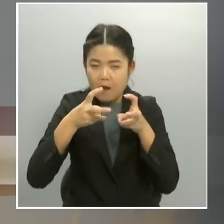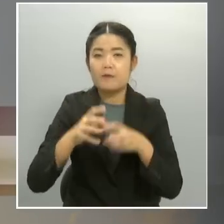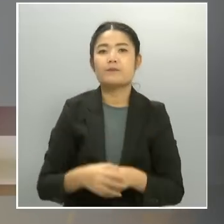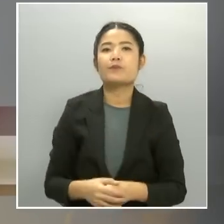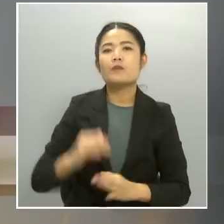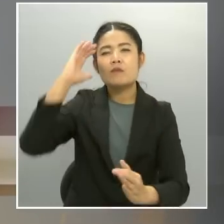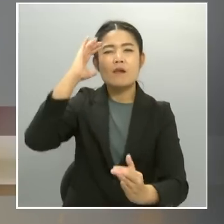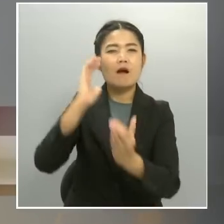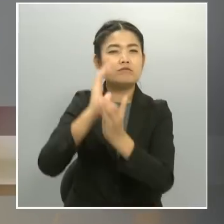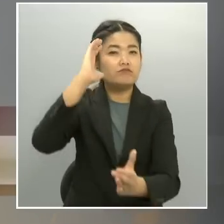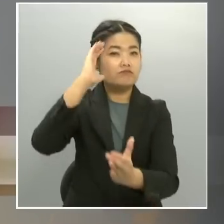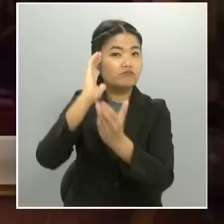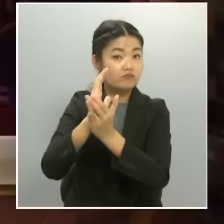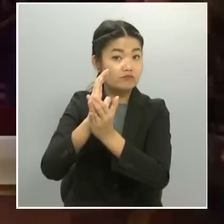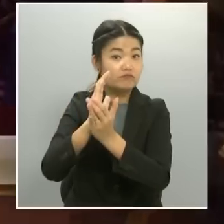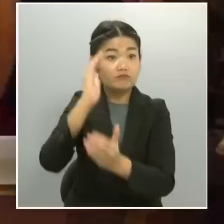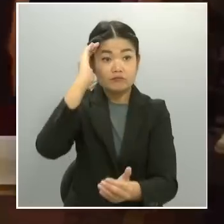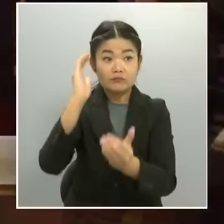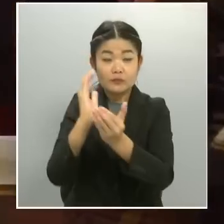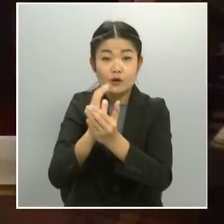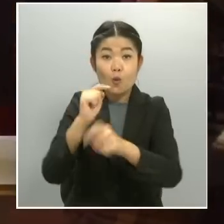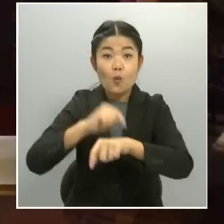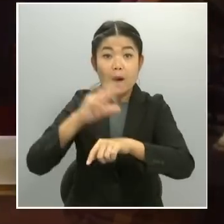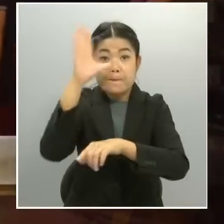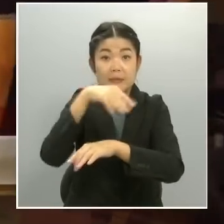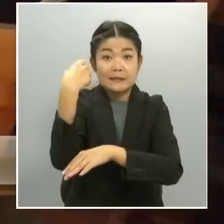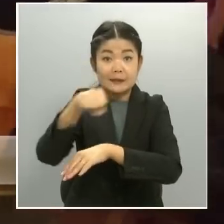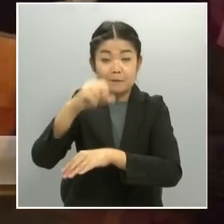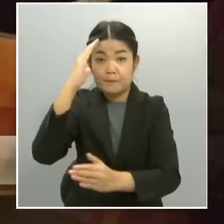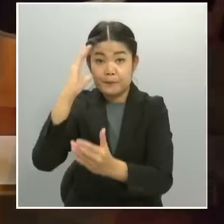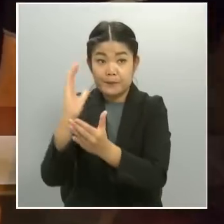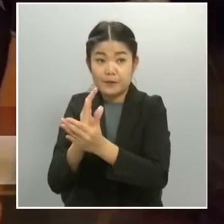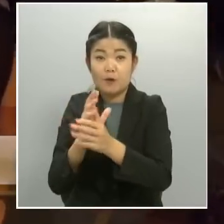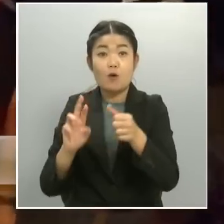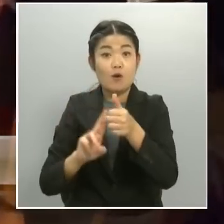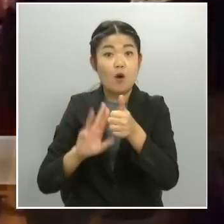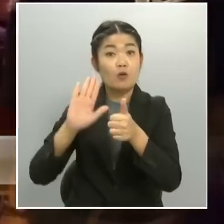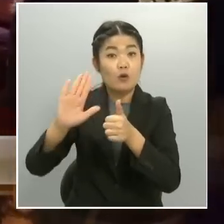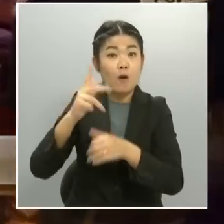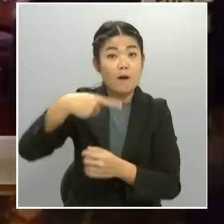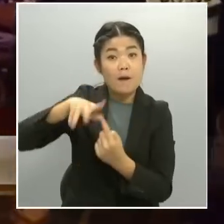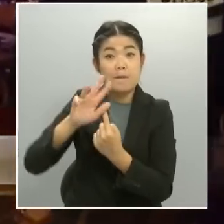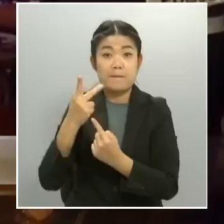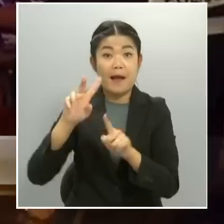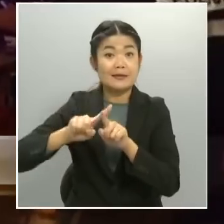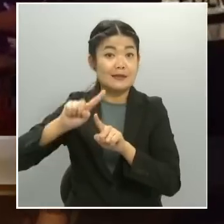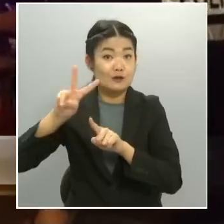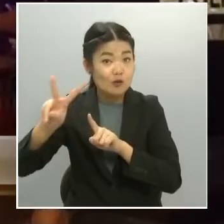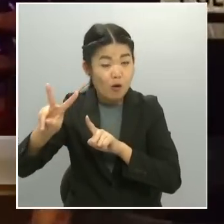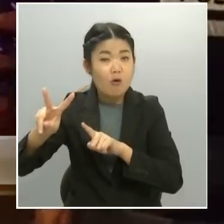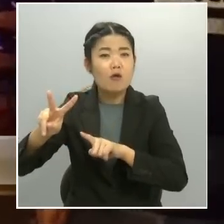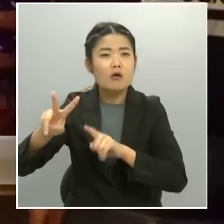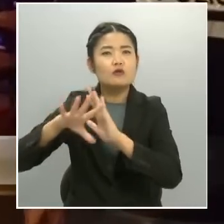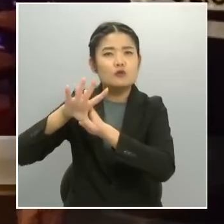าฮะตำรวจเมื่อวานนี้4ทุ่มตำรวจโดยรองผู้จัดการภูธรภาค2รักษาราชการผู้บังคับการภูธรชล